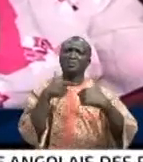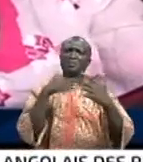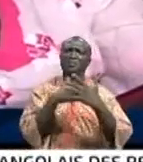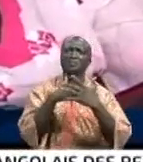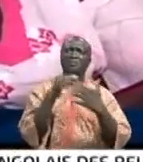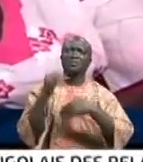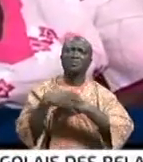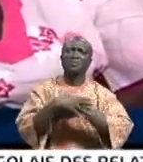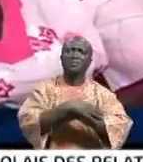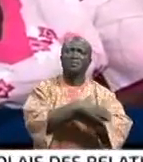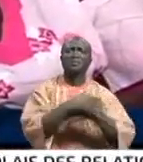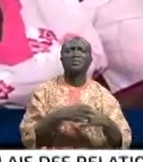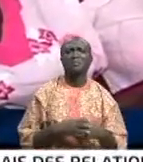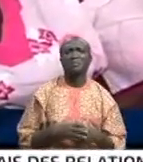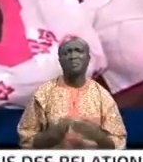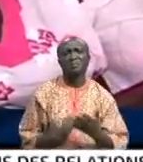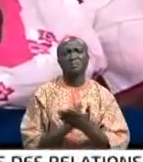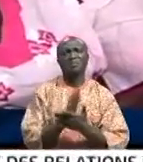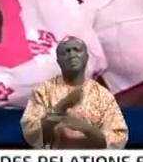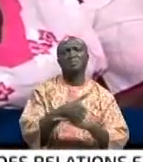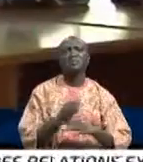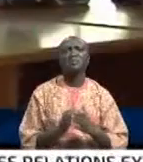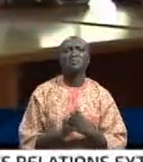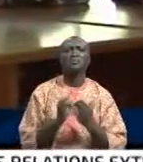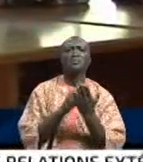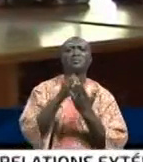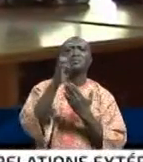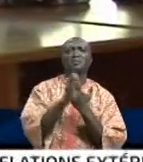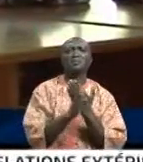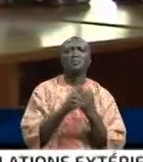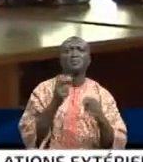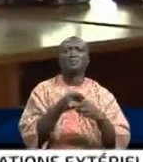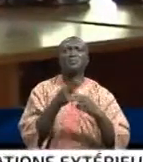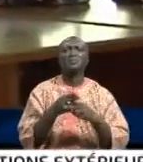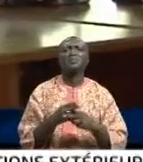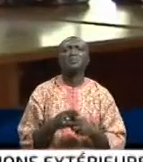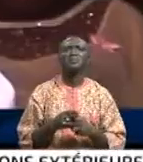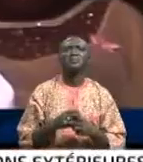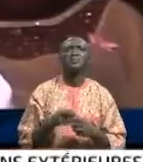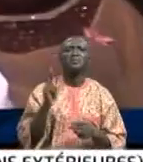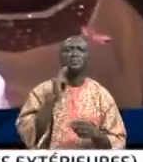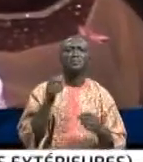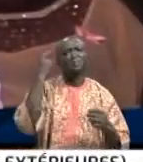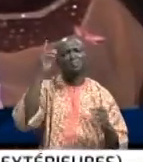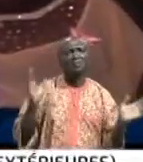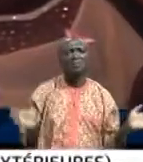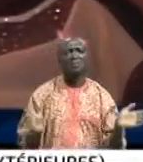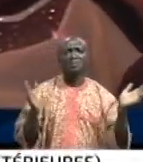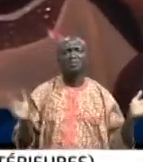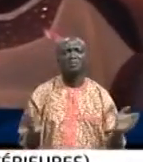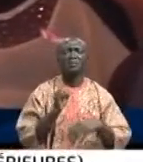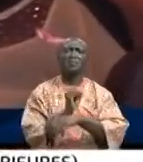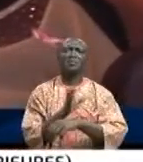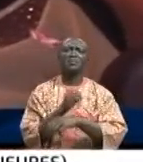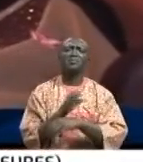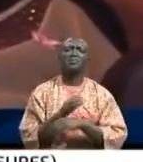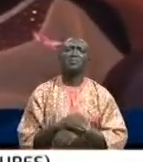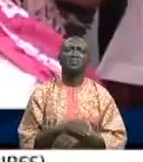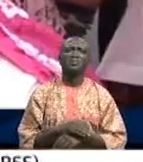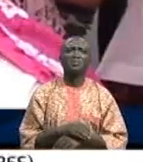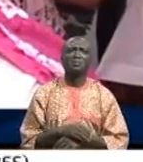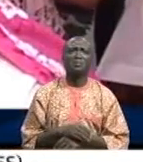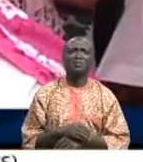ancien traversement dénommé octobre rose les actions se multiplient afin de sensibiliser la population contre l'ennemi numéro